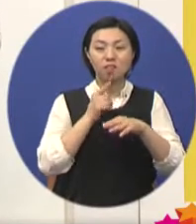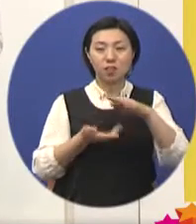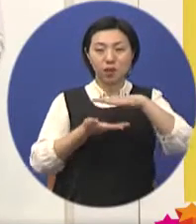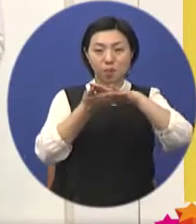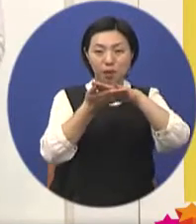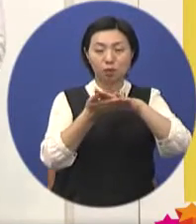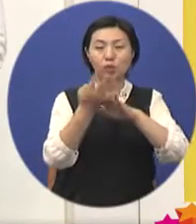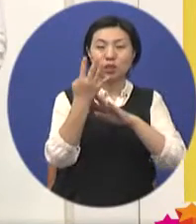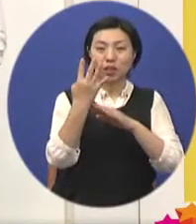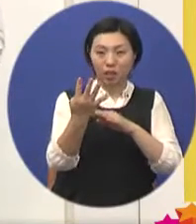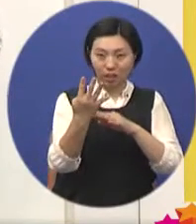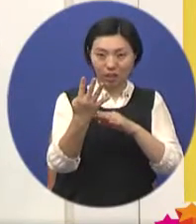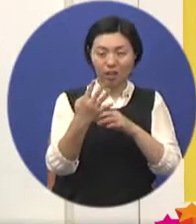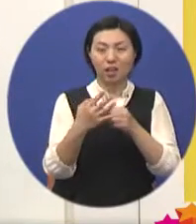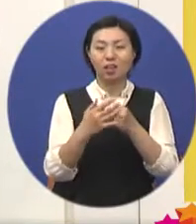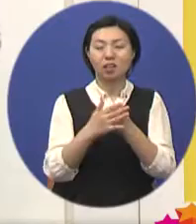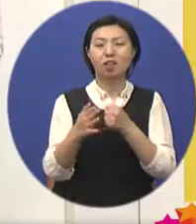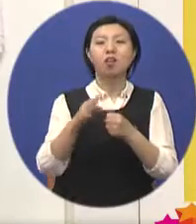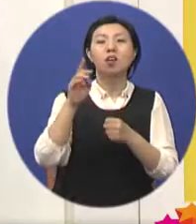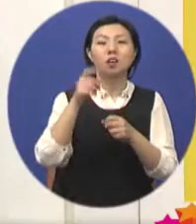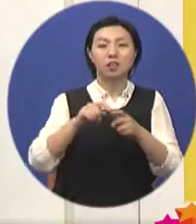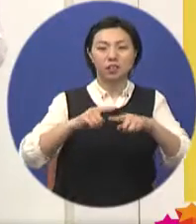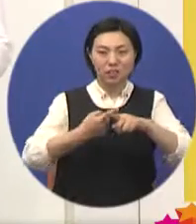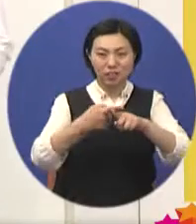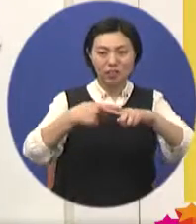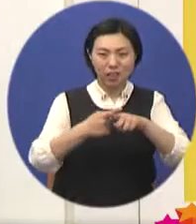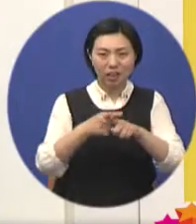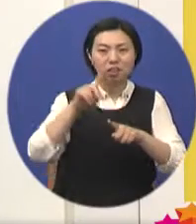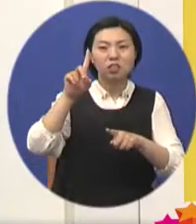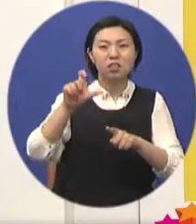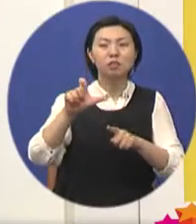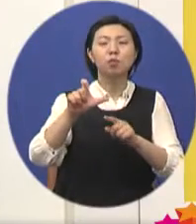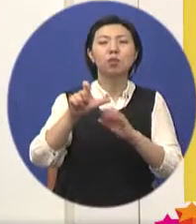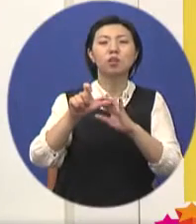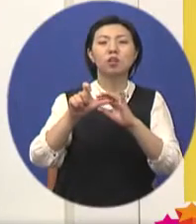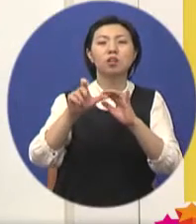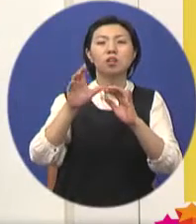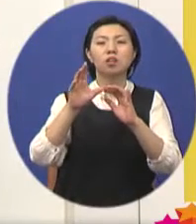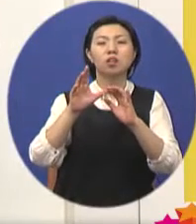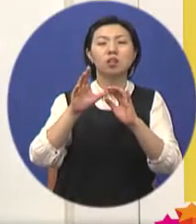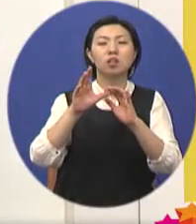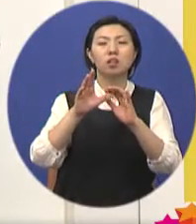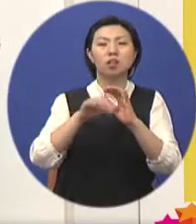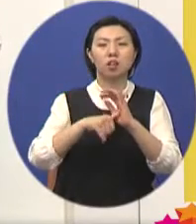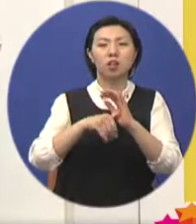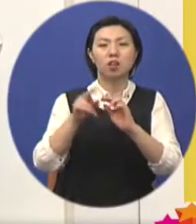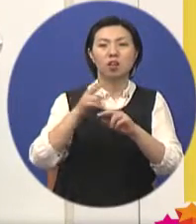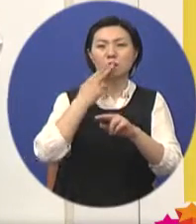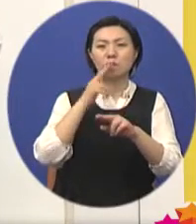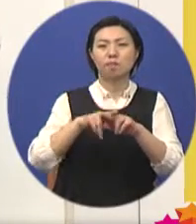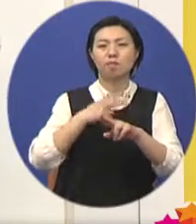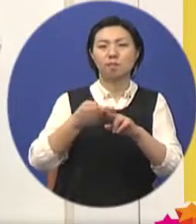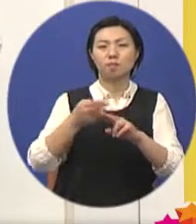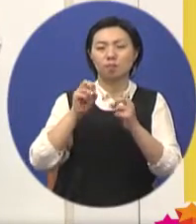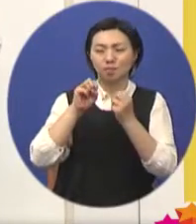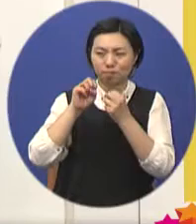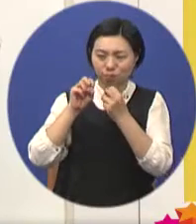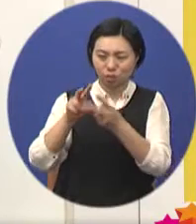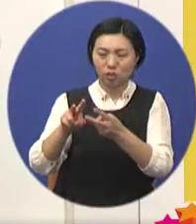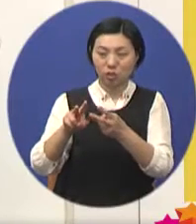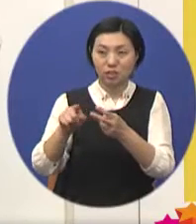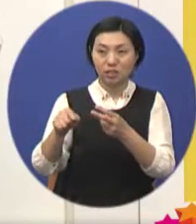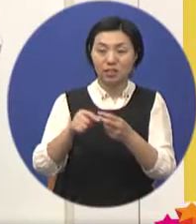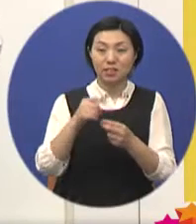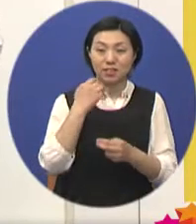해서 15일날 보내드릴 거야. 감사하다고 한 말씀 보세요. 무슨 색으로 뜨세요? 아이보리요. 아이보리. 그 저기 반짝이